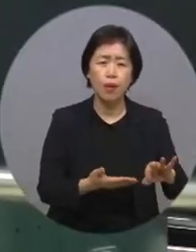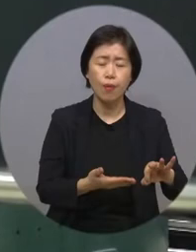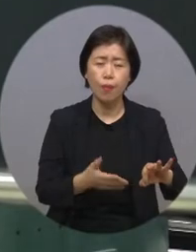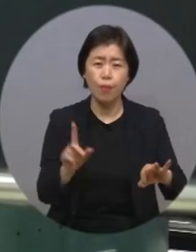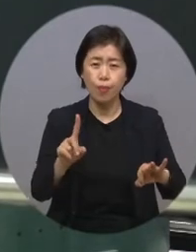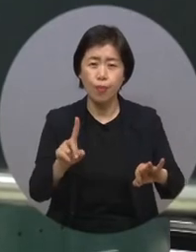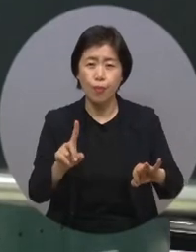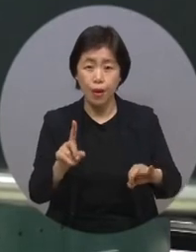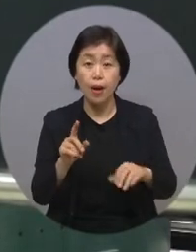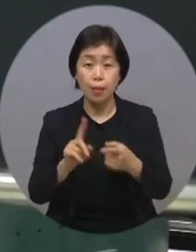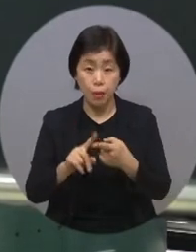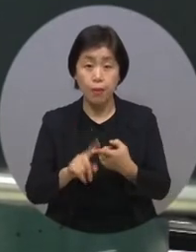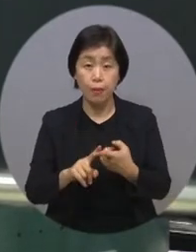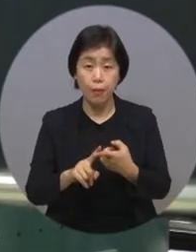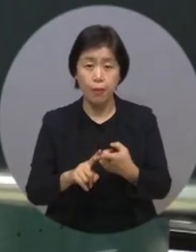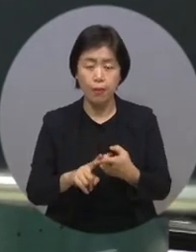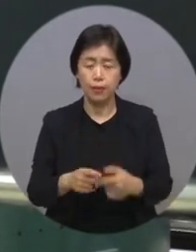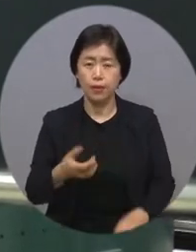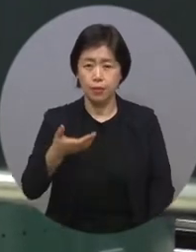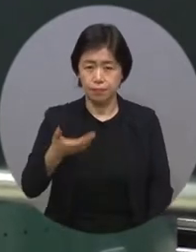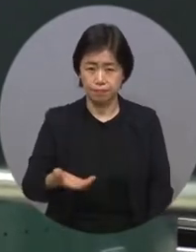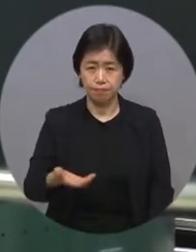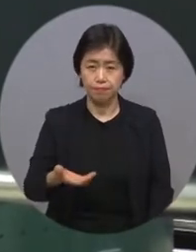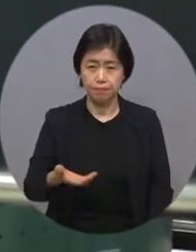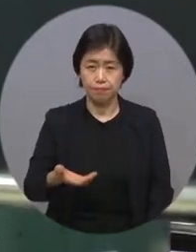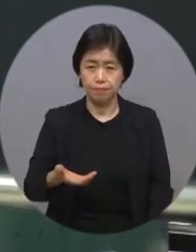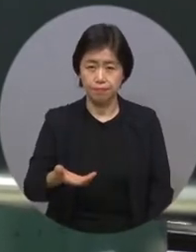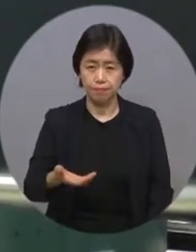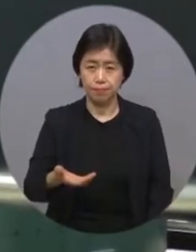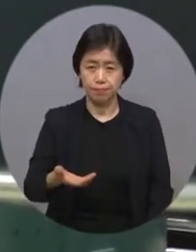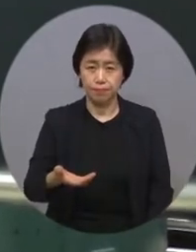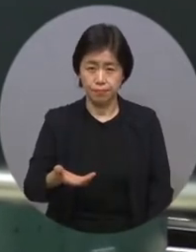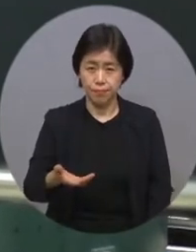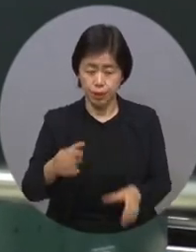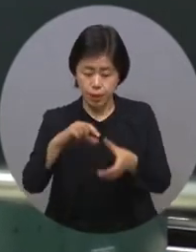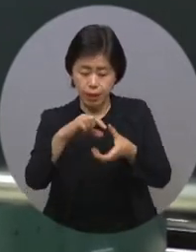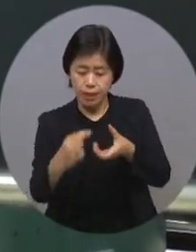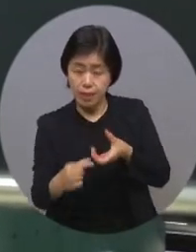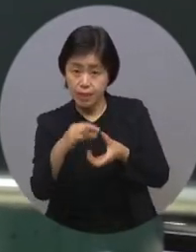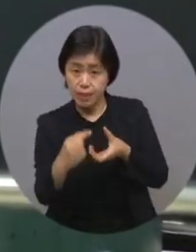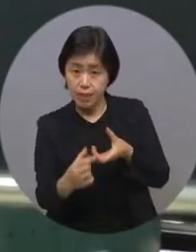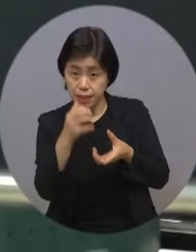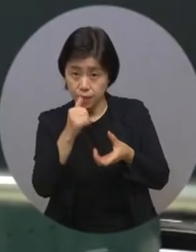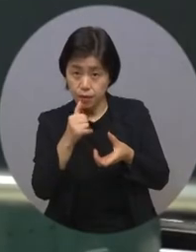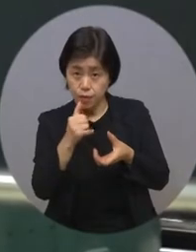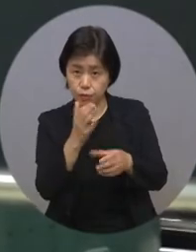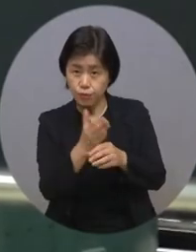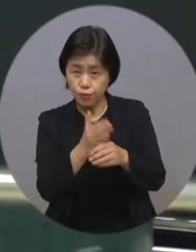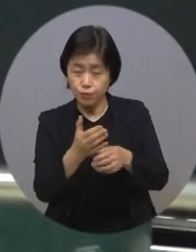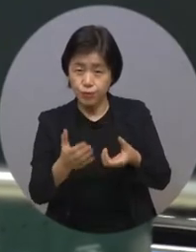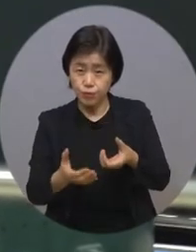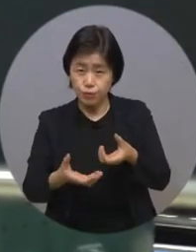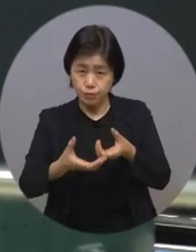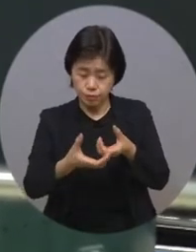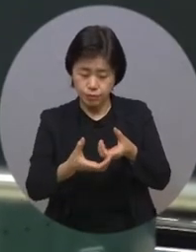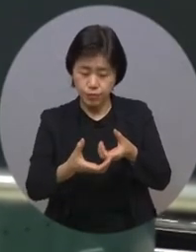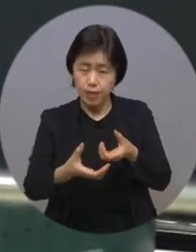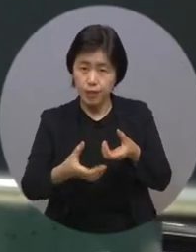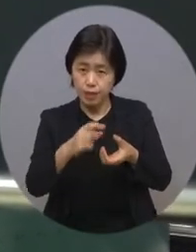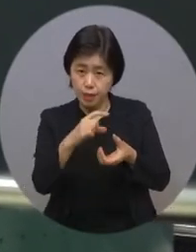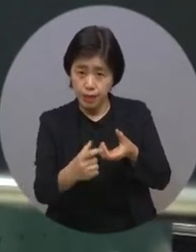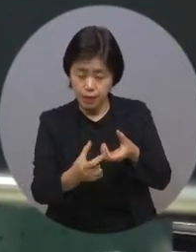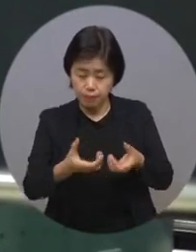되시고요. 그럼 드라이버 손등이 아래로 내려가게 하셔가지고 띠가 거의 중심이라고 보시면 돼요. 무게가 있기 때문에 가운데를 잘